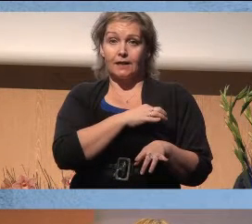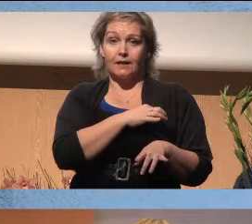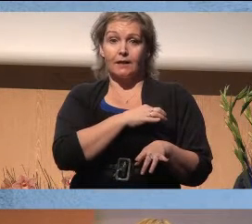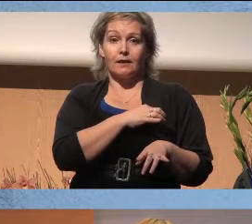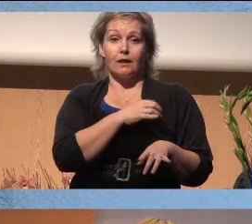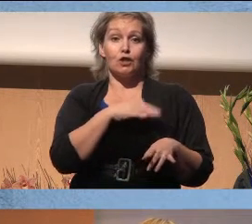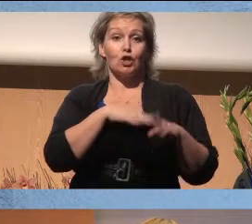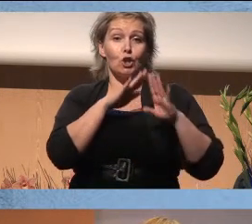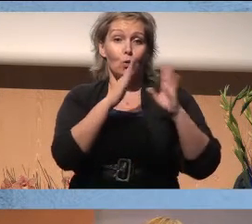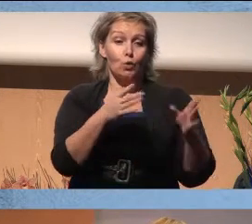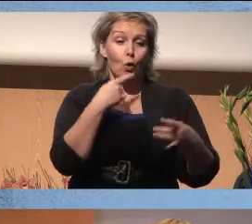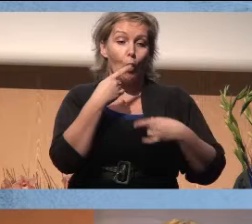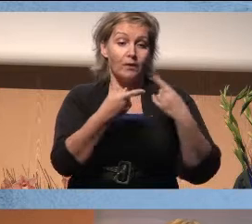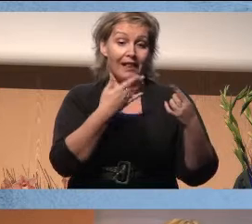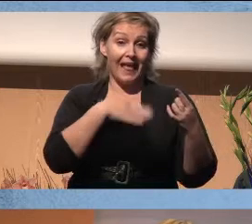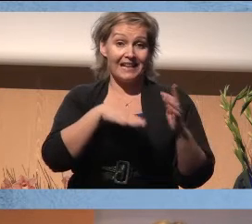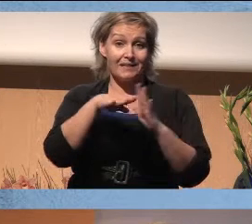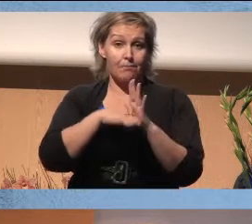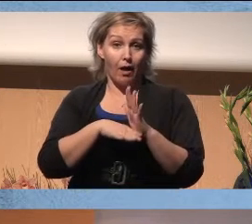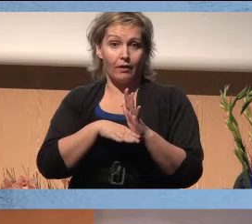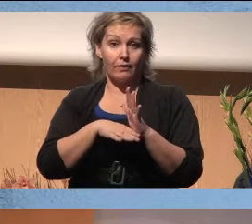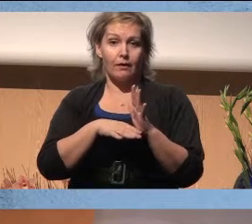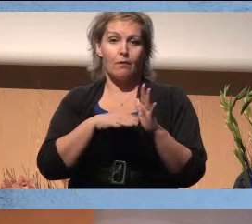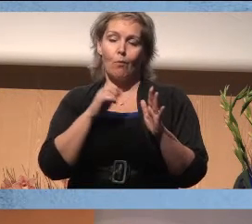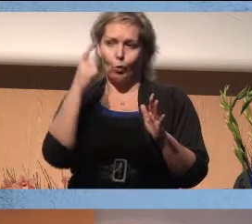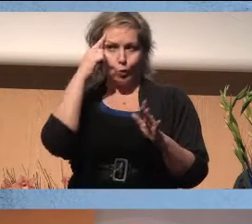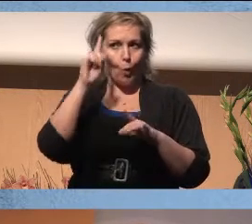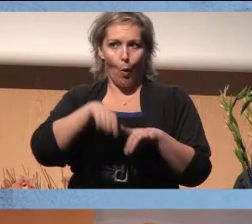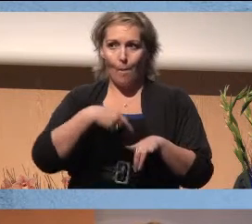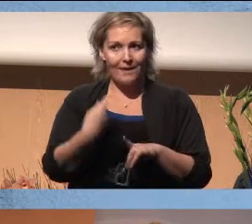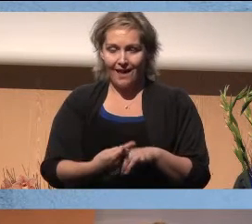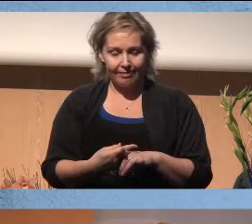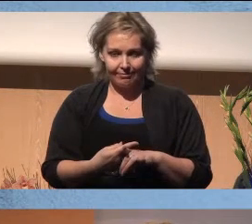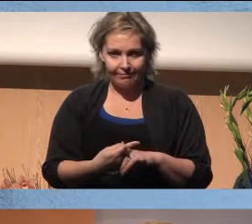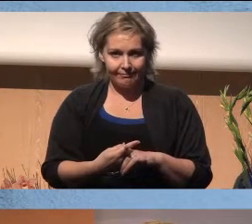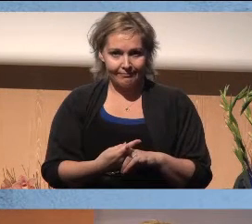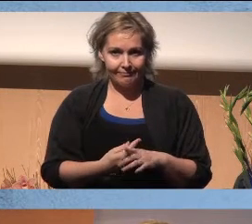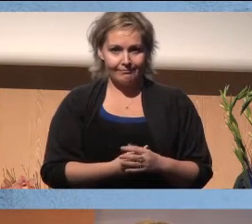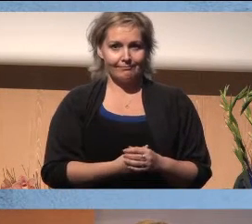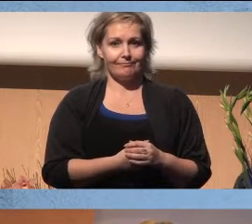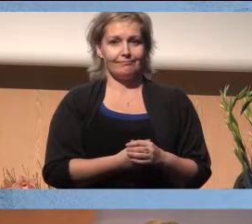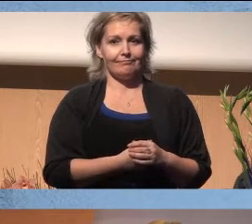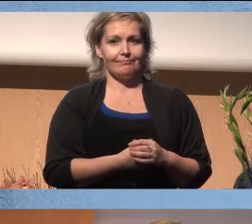sitt sykehus skal omtales i helseplanen må tro om igjen.